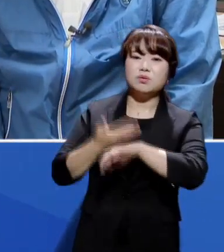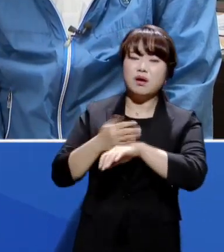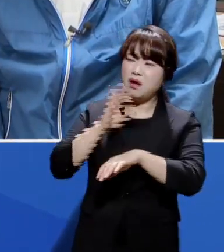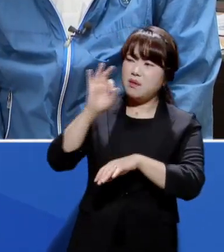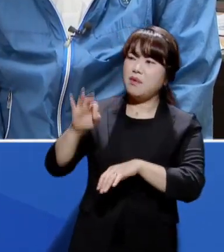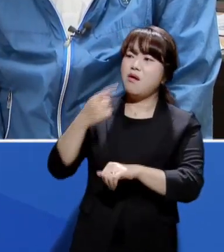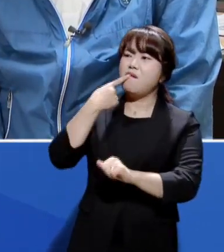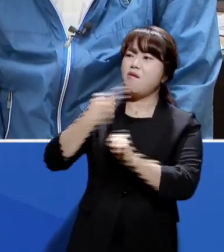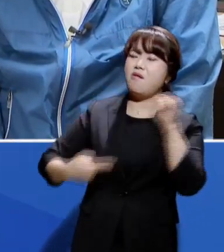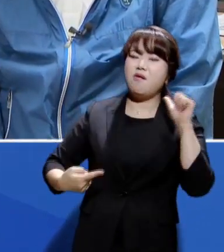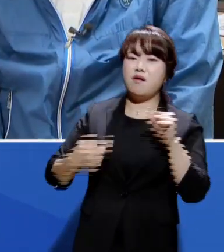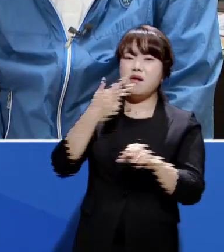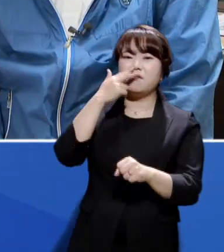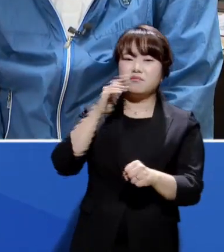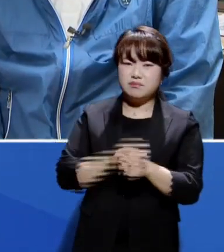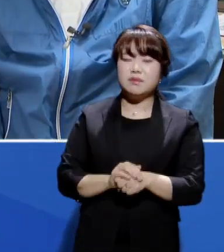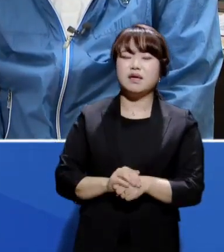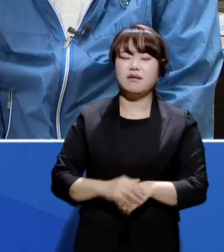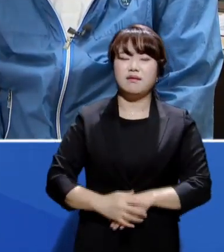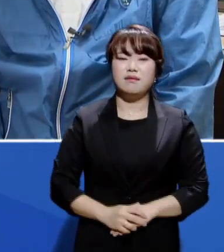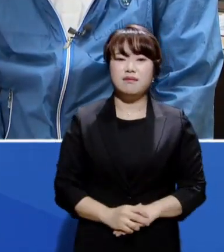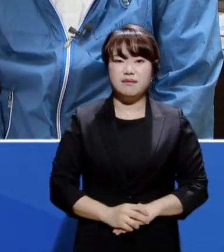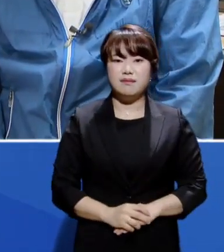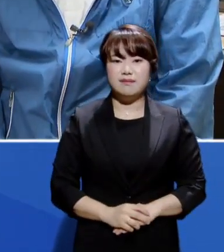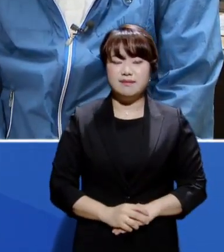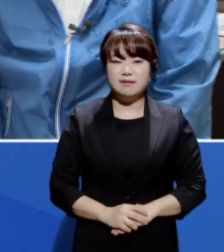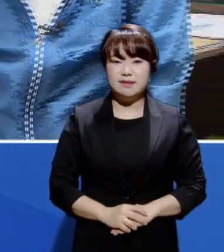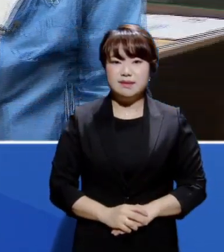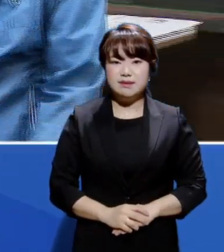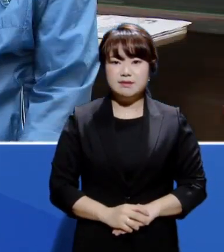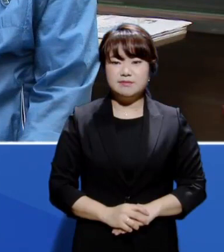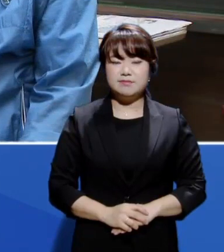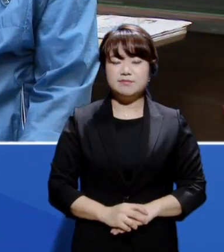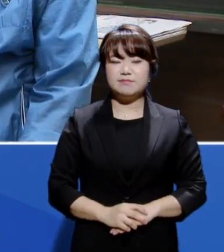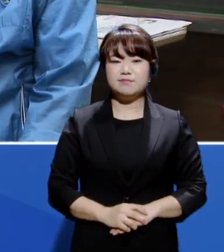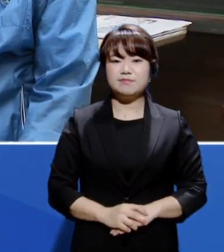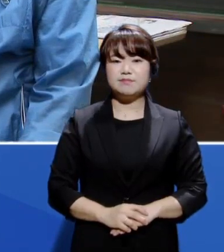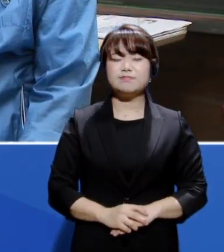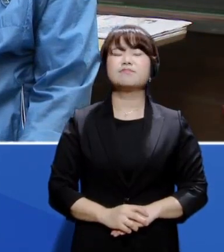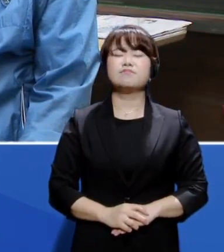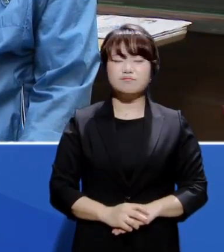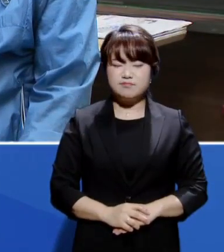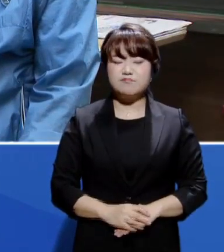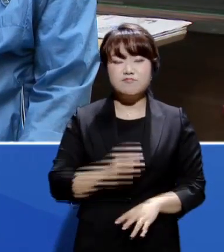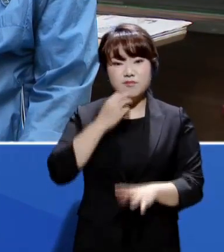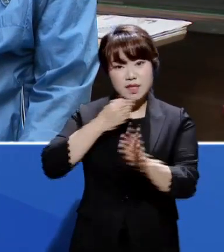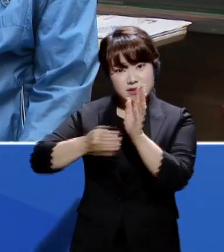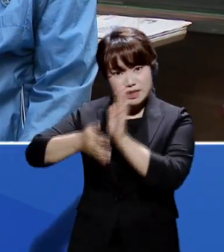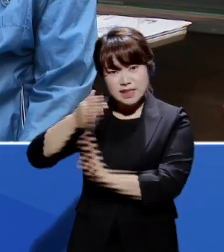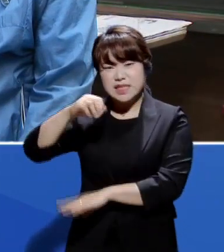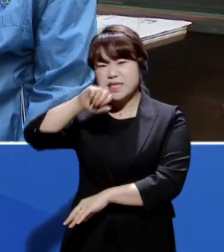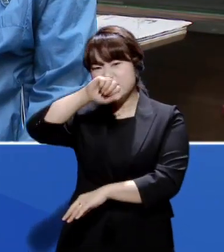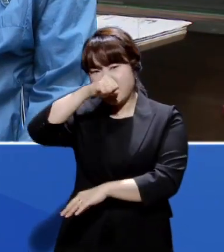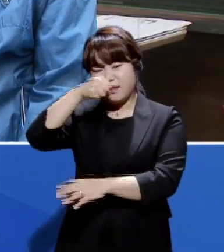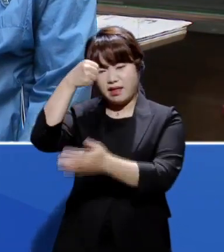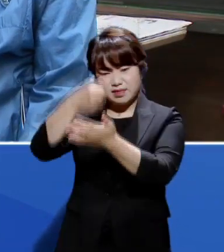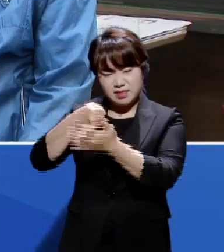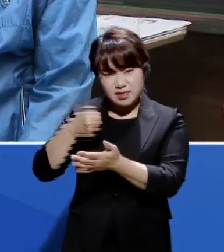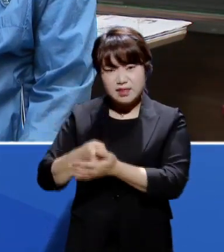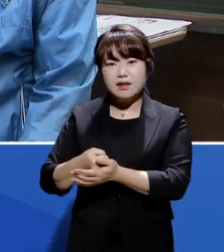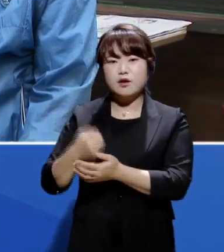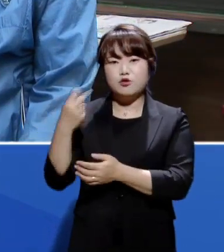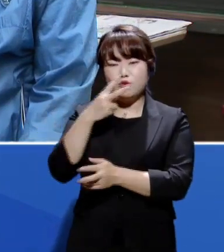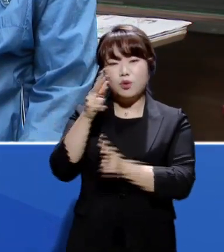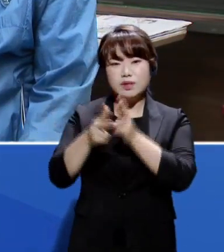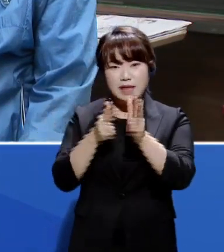피해를 주는 것이라고 우리 회원들은 지금 그렇게 느끼고 있습니다. 네, 이 서울시가 예산을 편성해 집행하고 이